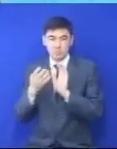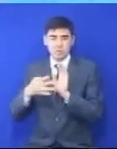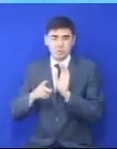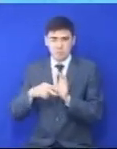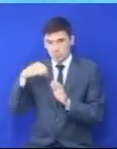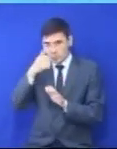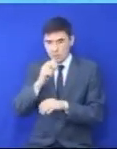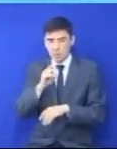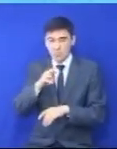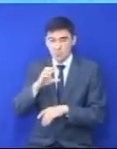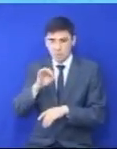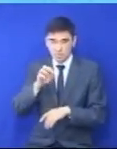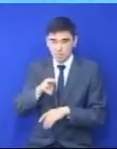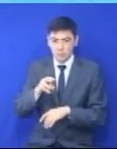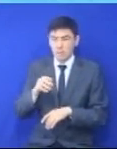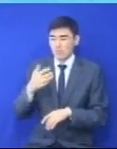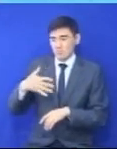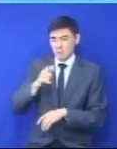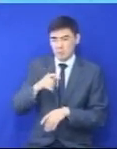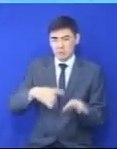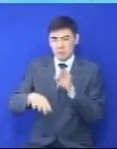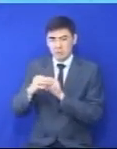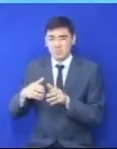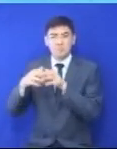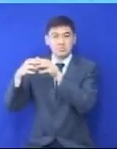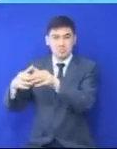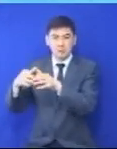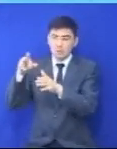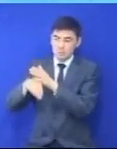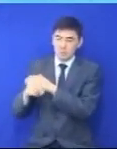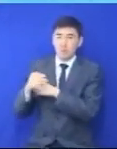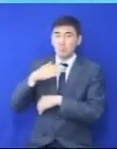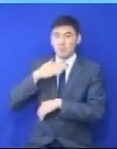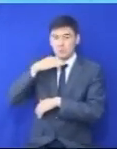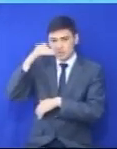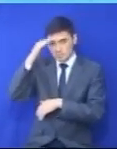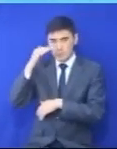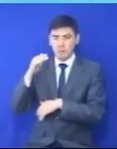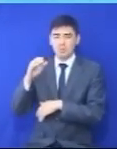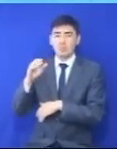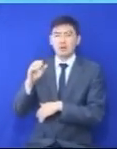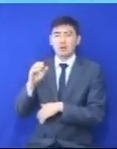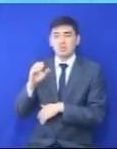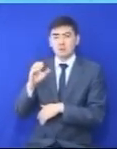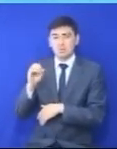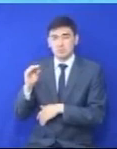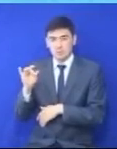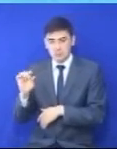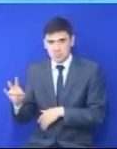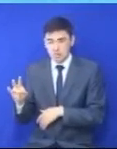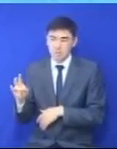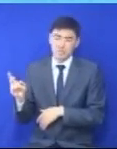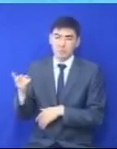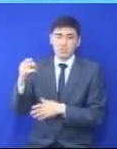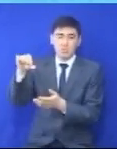ерікті комсомол қазақтарының арасынан 50 адам іріктеген. Олардың арасында менің әкем Сырайыл Бітімғазыұлы мен Сержан Рамазанұлы